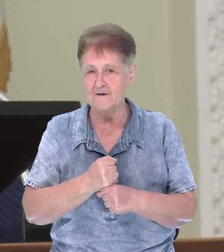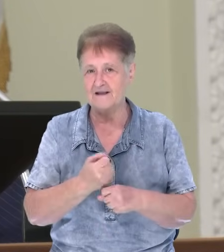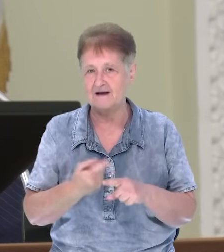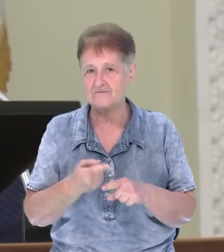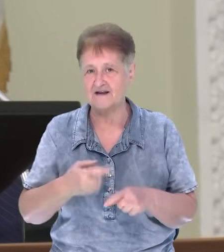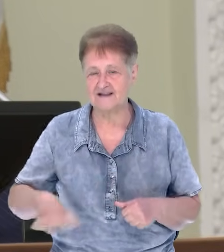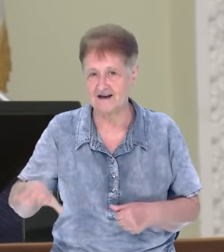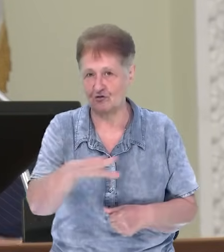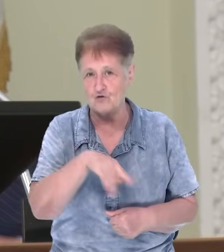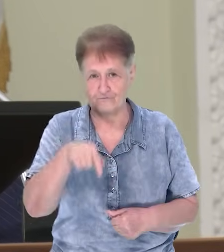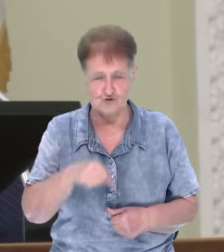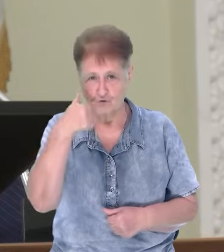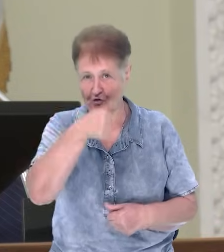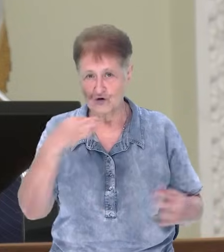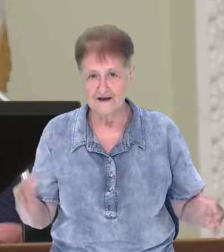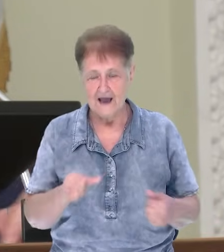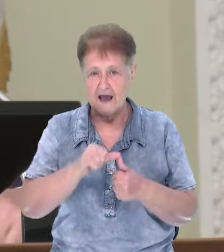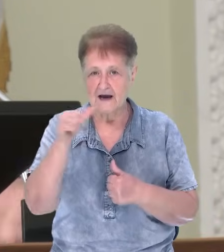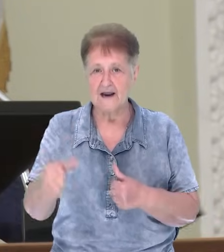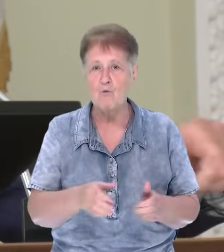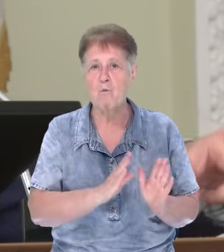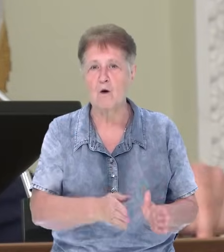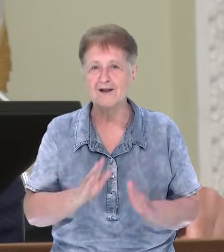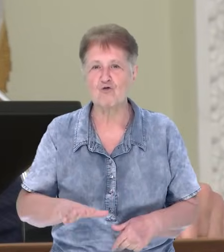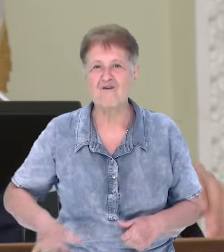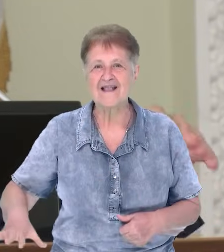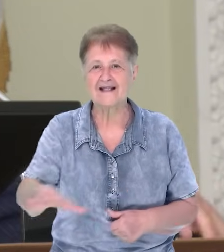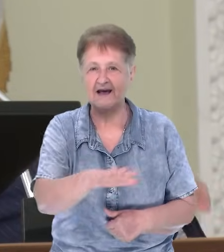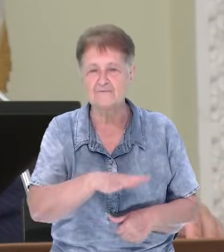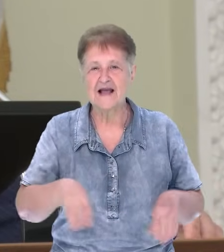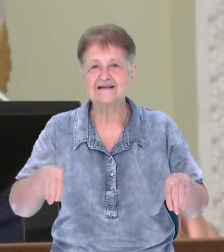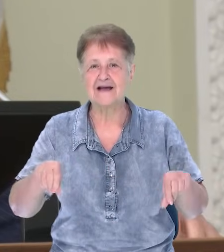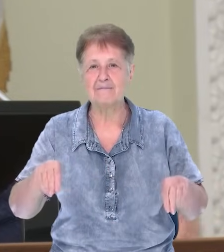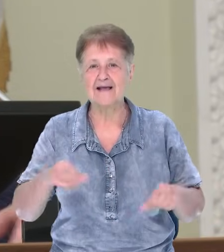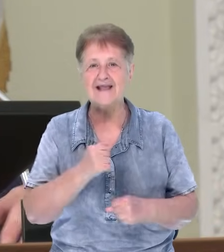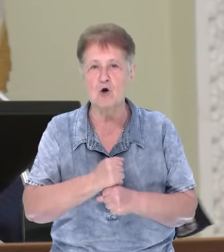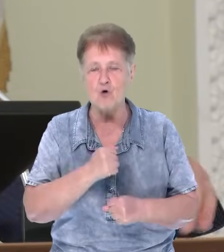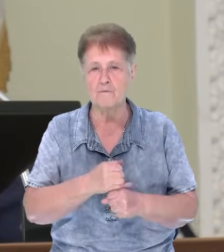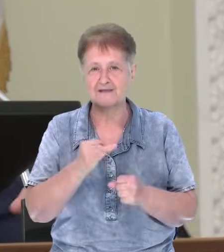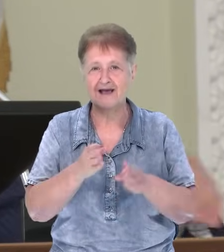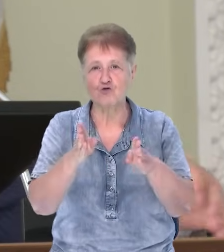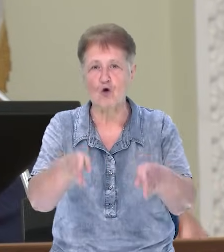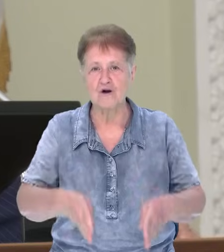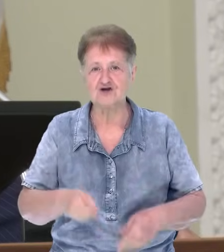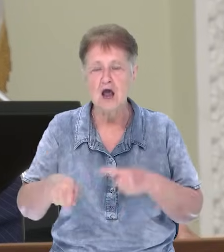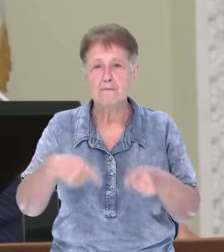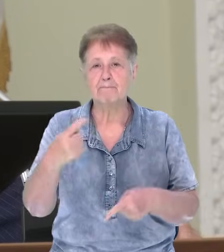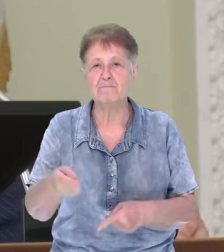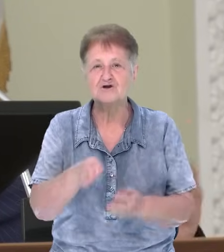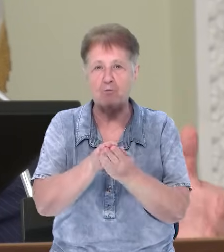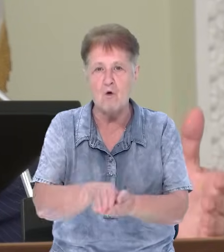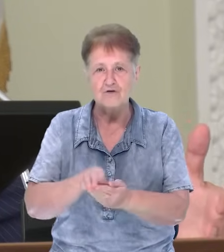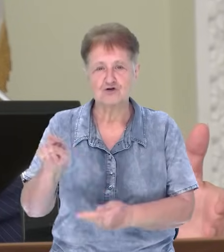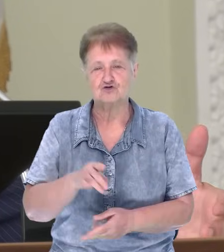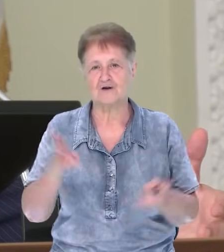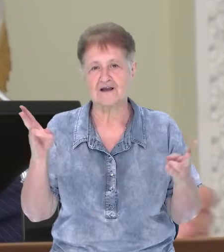на цій території зараз, в цьому році, нічого, крім порядкування території земляних робіт, скажімо так, і доріжок між похованнями, що